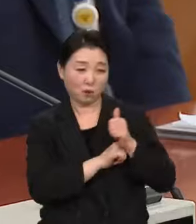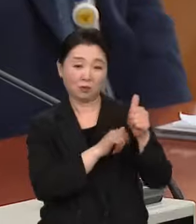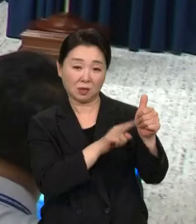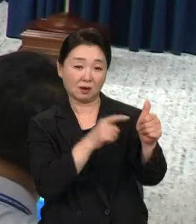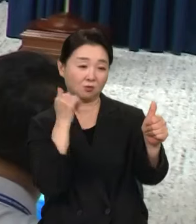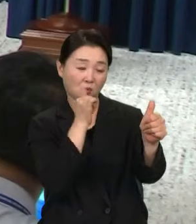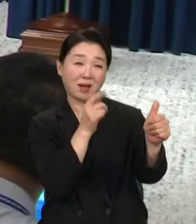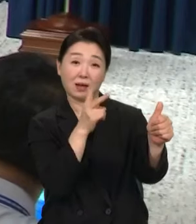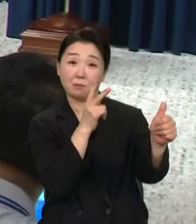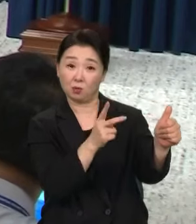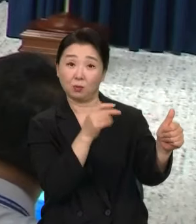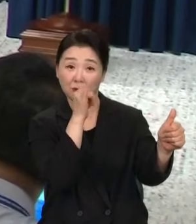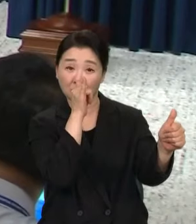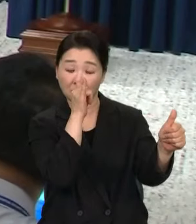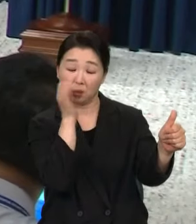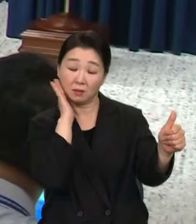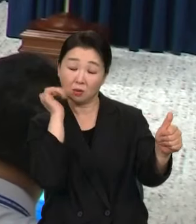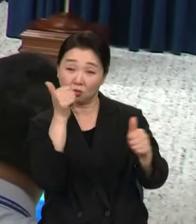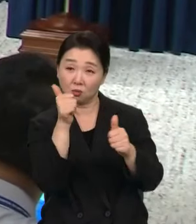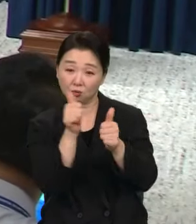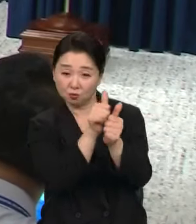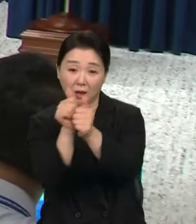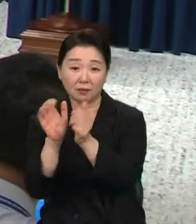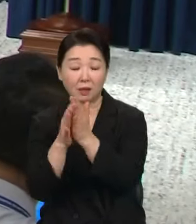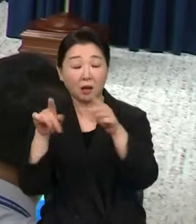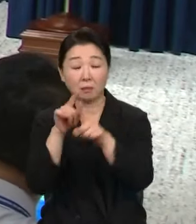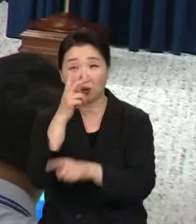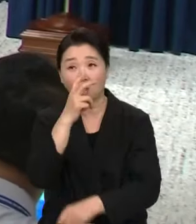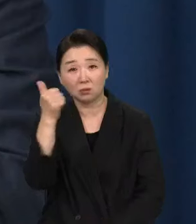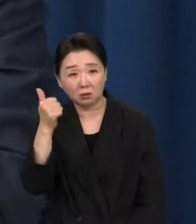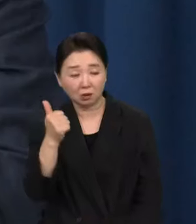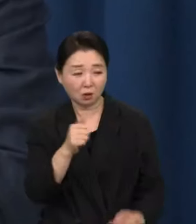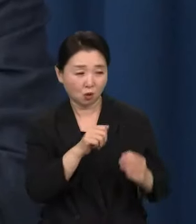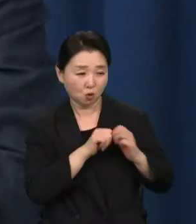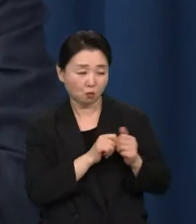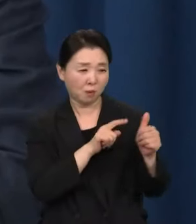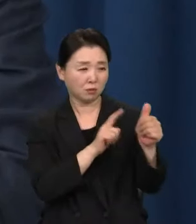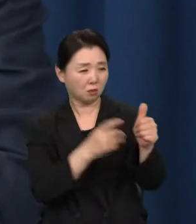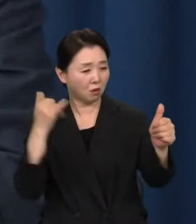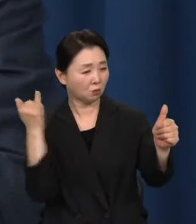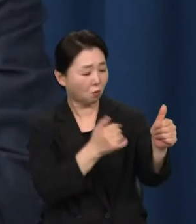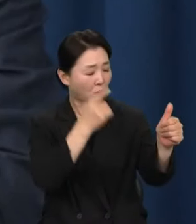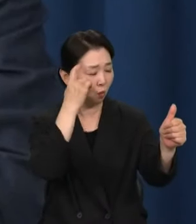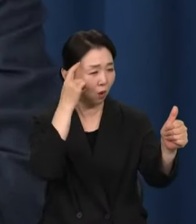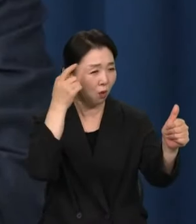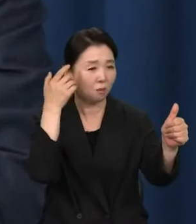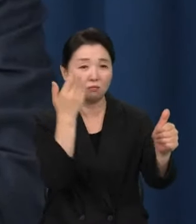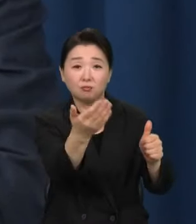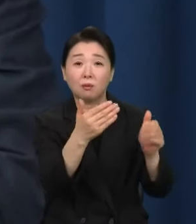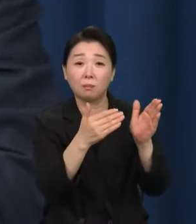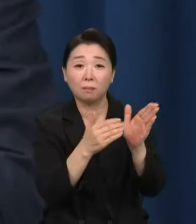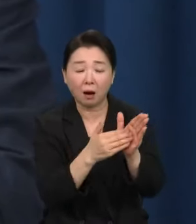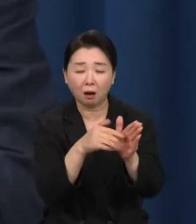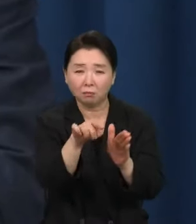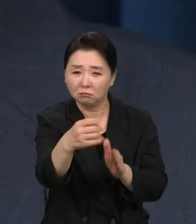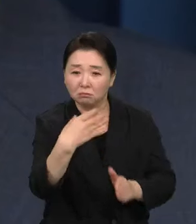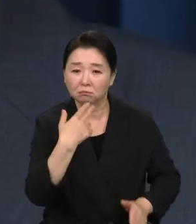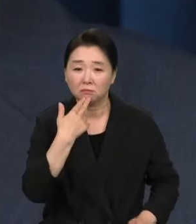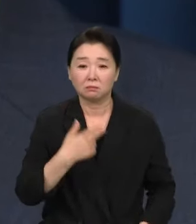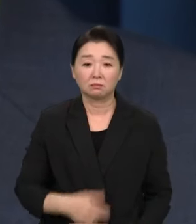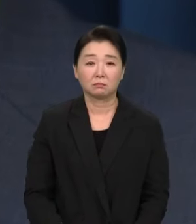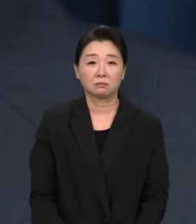전화했습니다. 대통령 휴가에 동행한 경호처장이 왜 국방부 장관과 통화했는지도 물었지만 김 후보자는 답하지